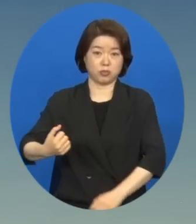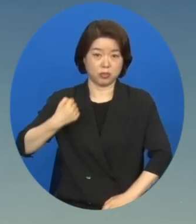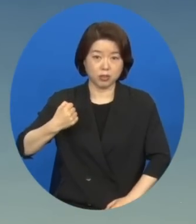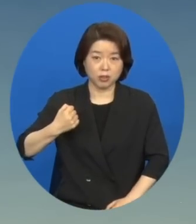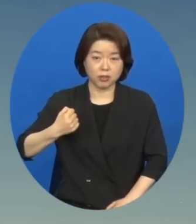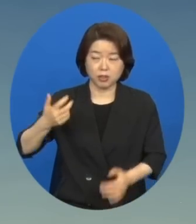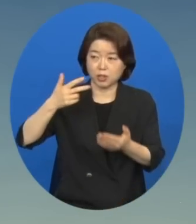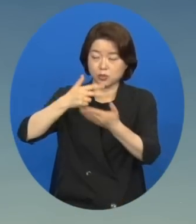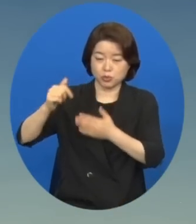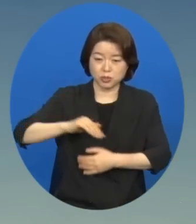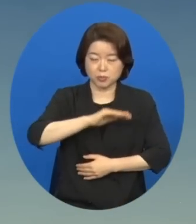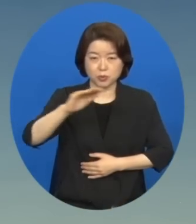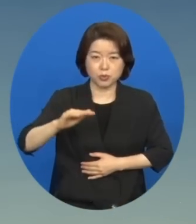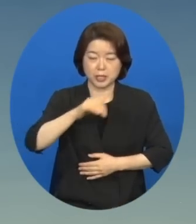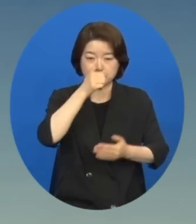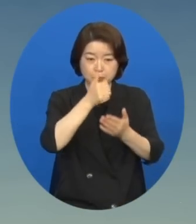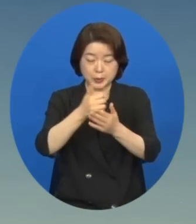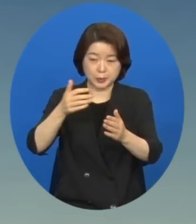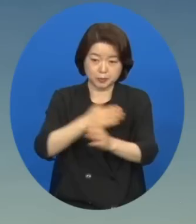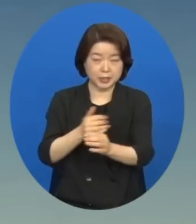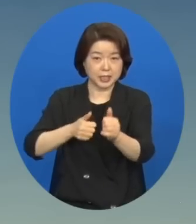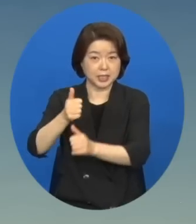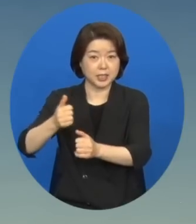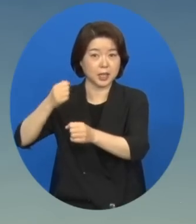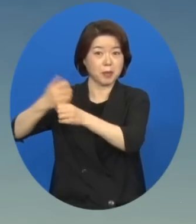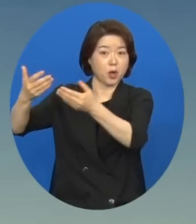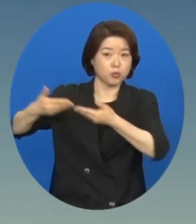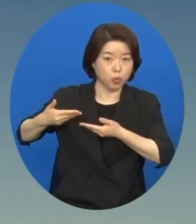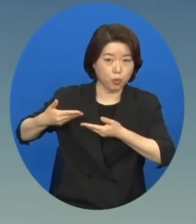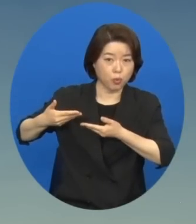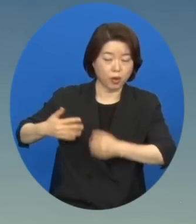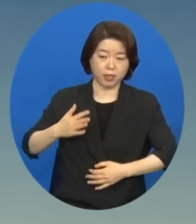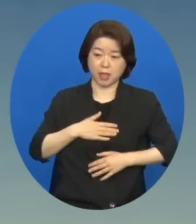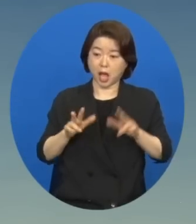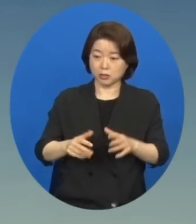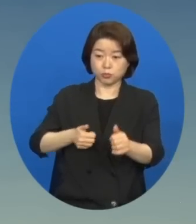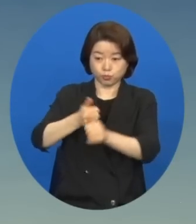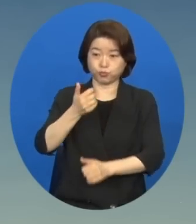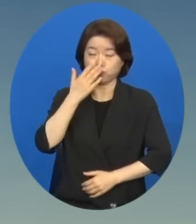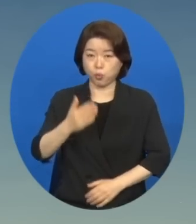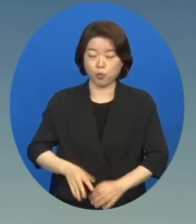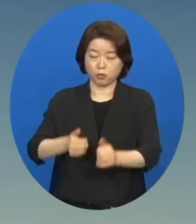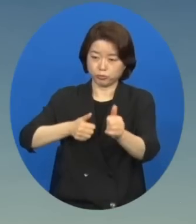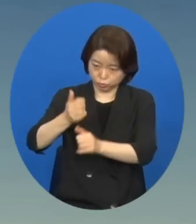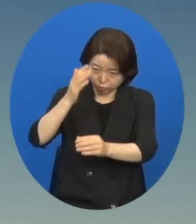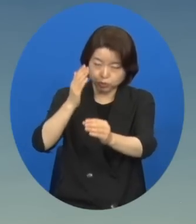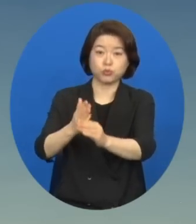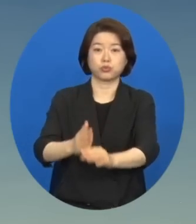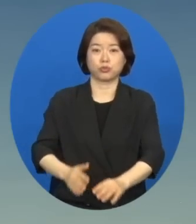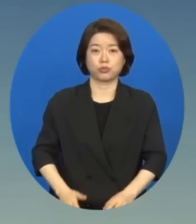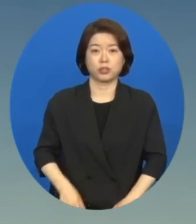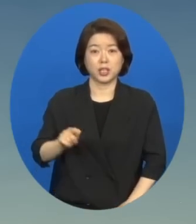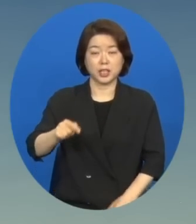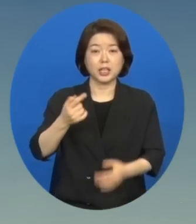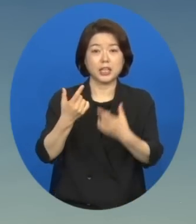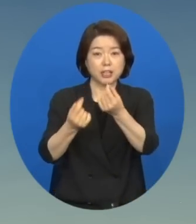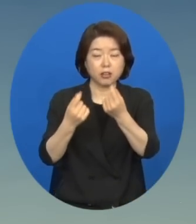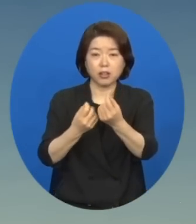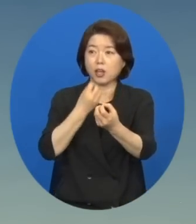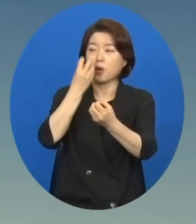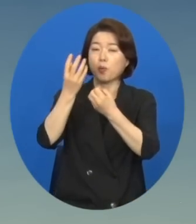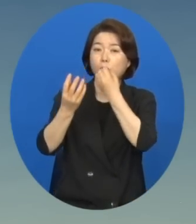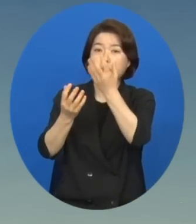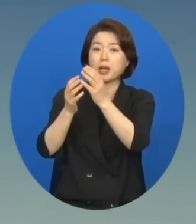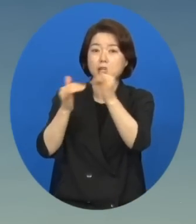주께서 우리를 죄를 이기게 하신다. 나는 지금 이기고 있다. 승리하고 있다. 이렇게